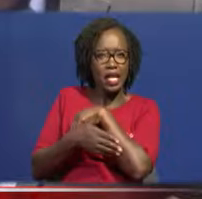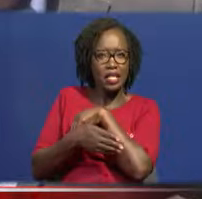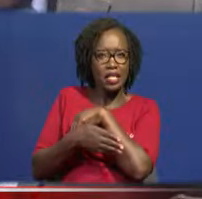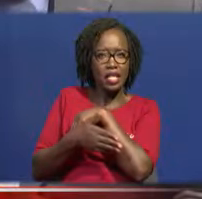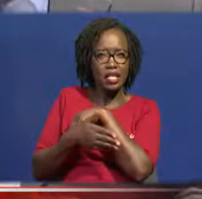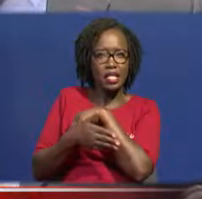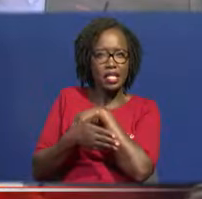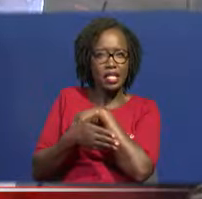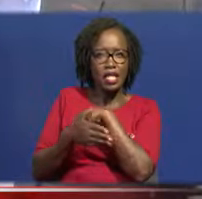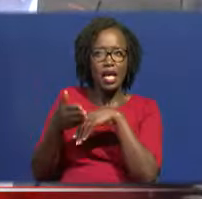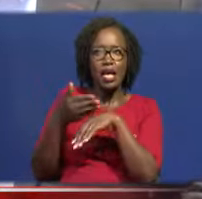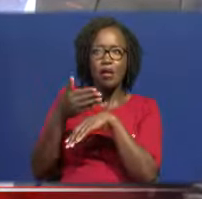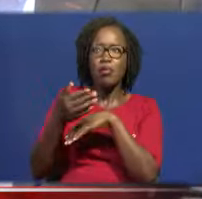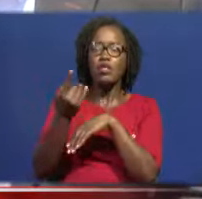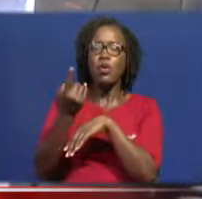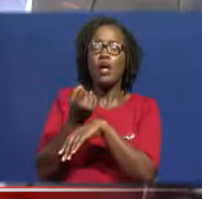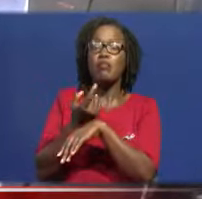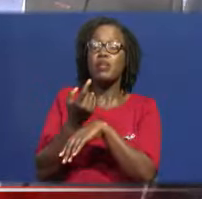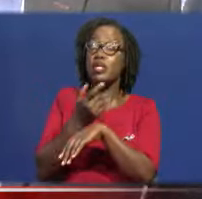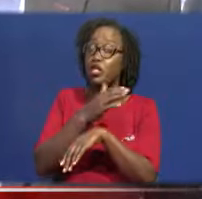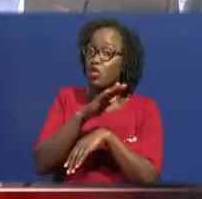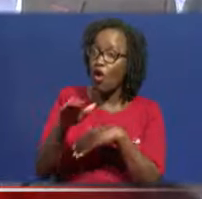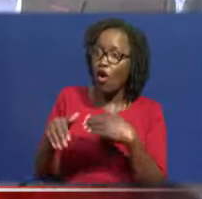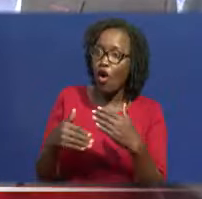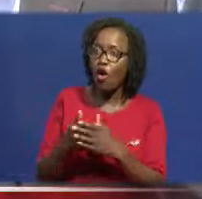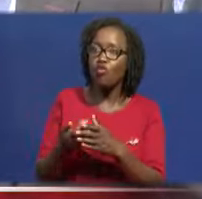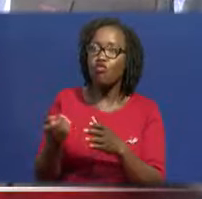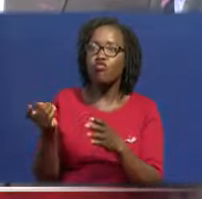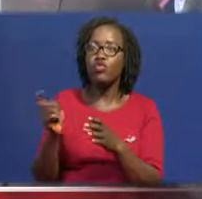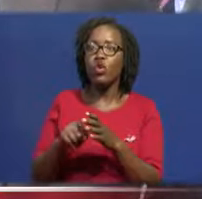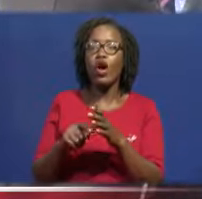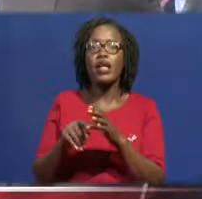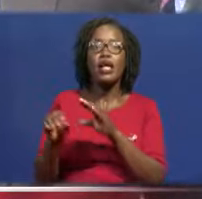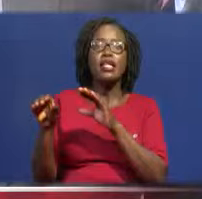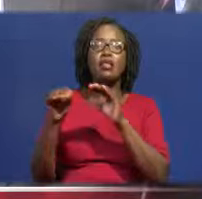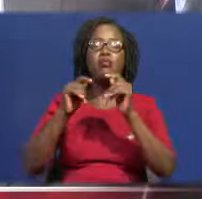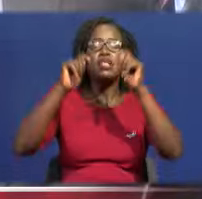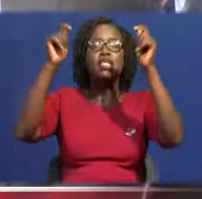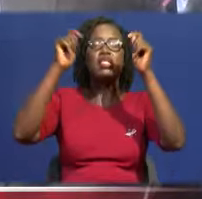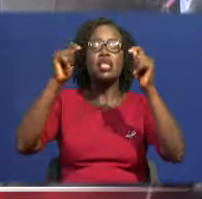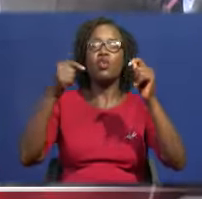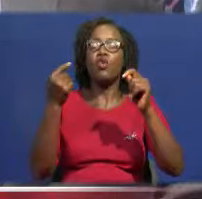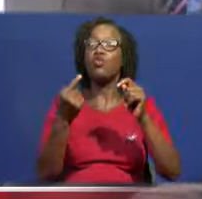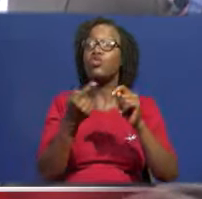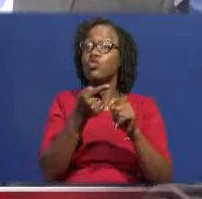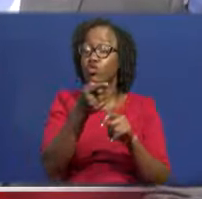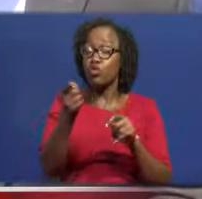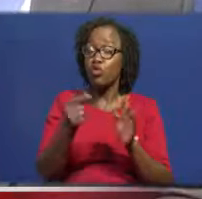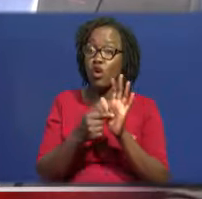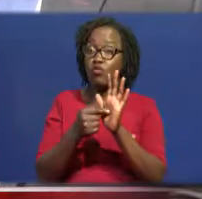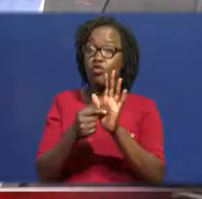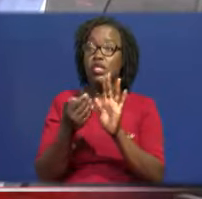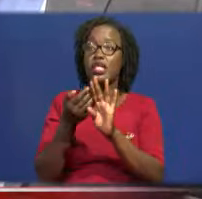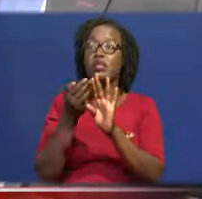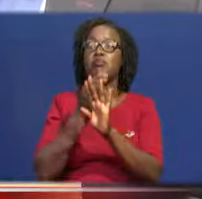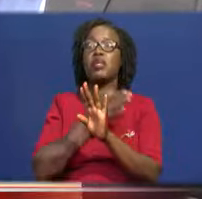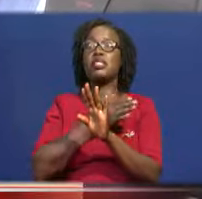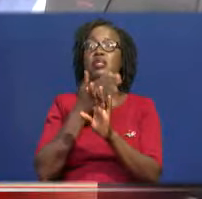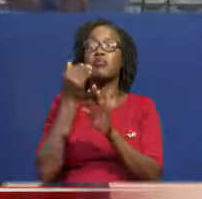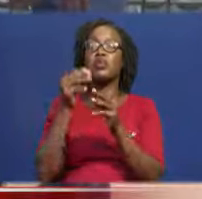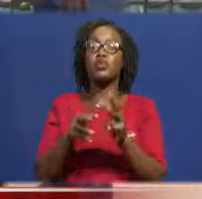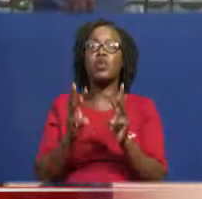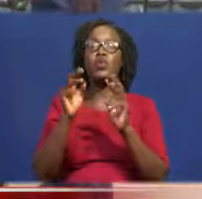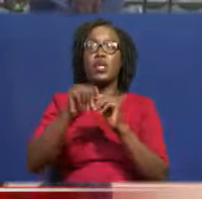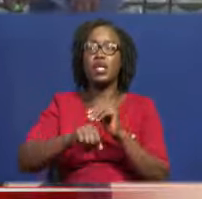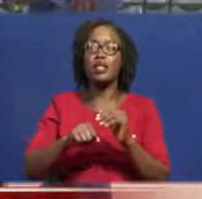past 1 minute, I encourage all of you to join the liberation movement in a way that only you have shown us in the past the best way you can do